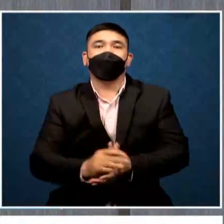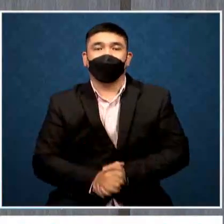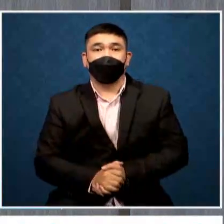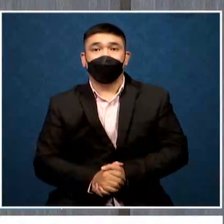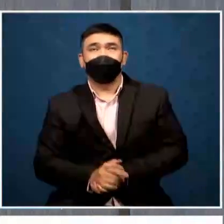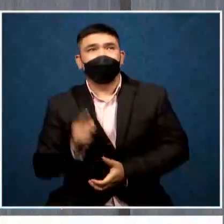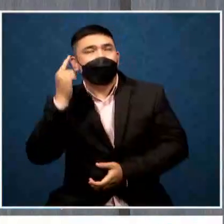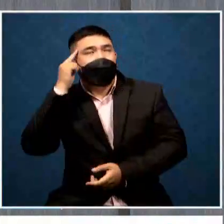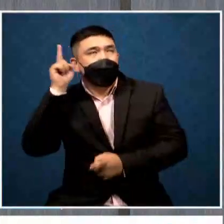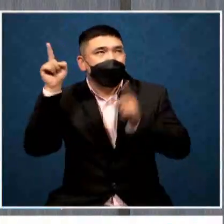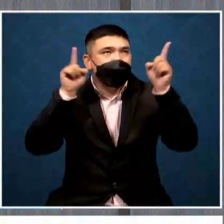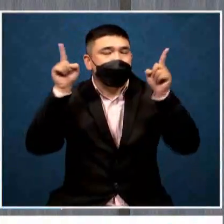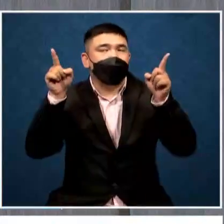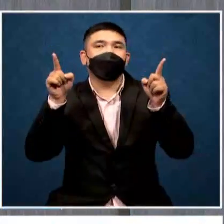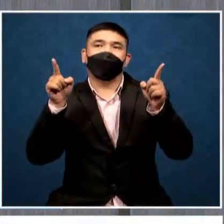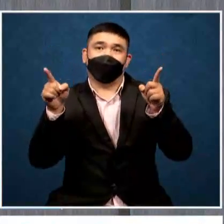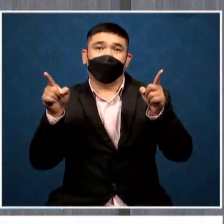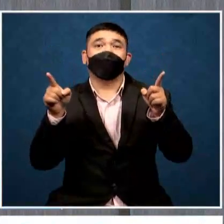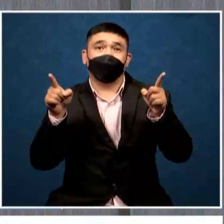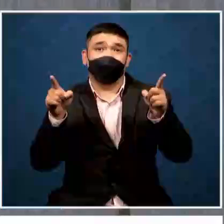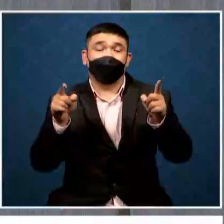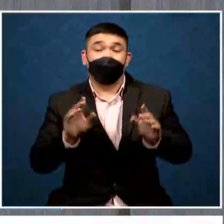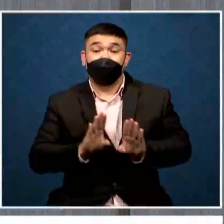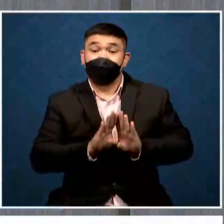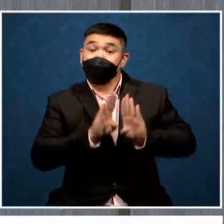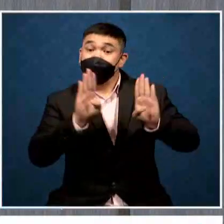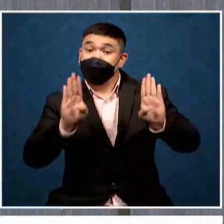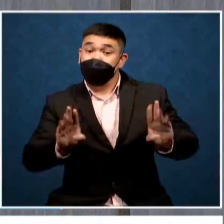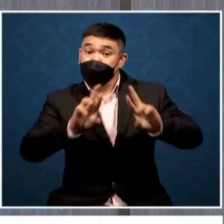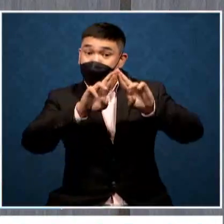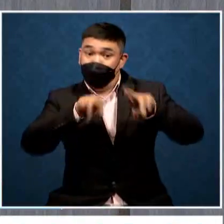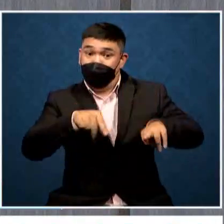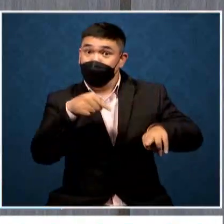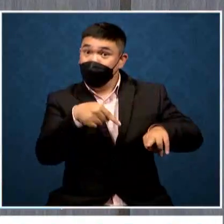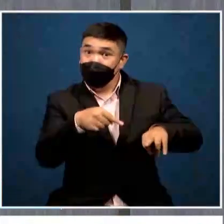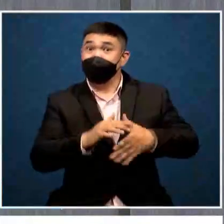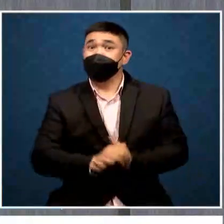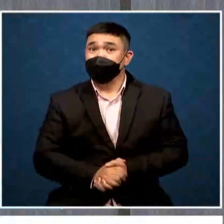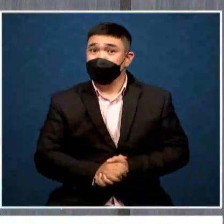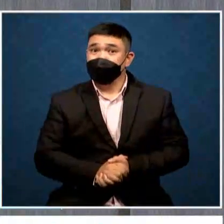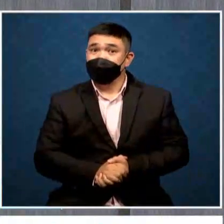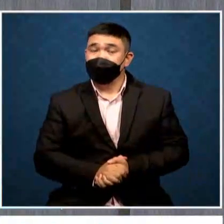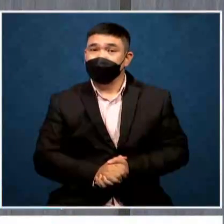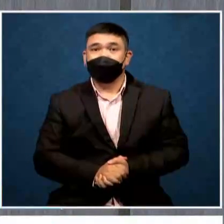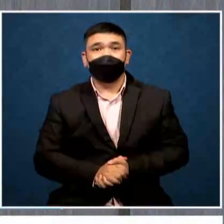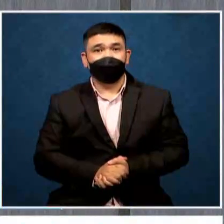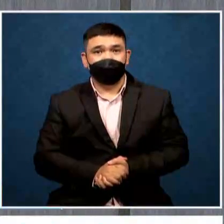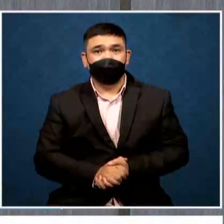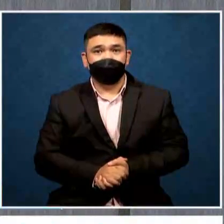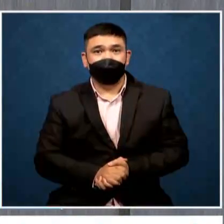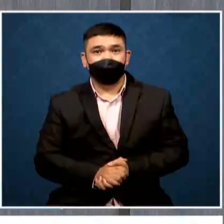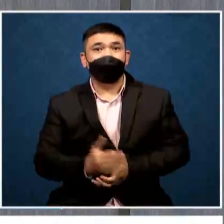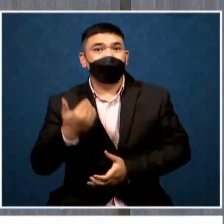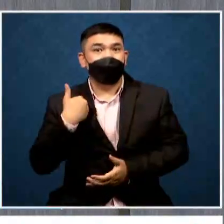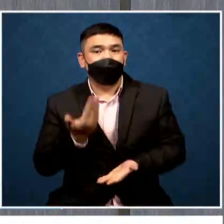ไปมาไปมามาบางคนนั้นเรียกกันยิ่งเปิดสถานบริการอย่างนี้ก็มีการ